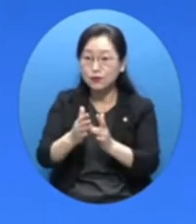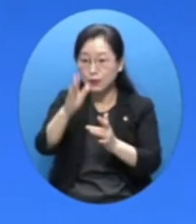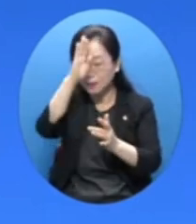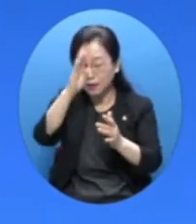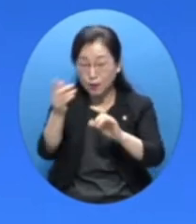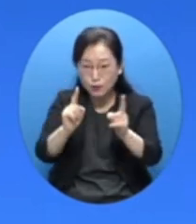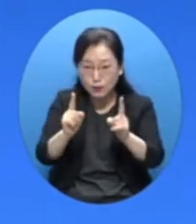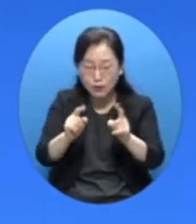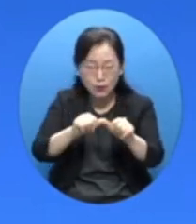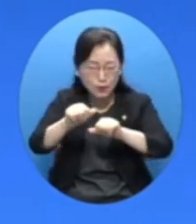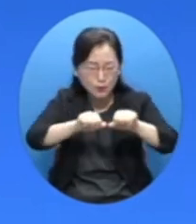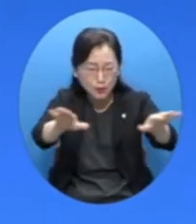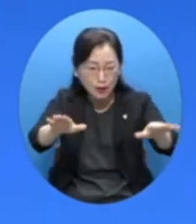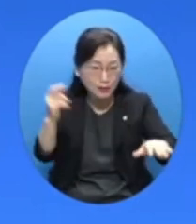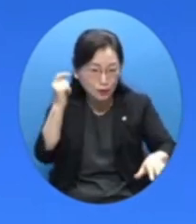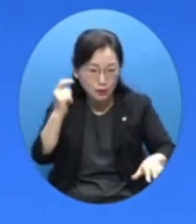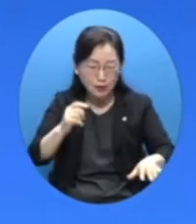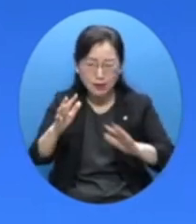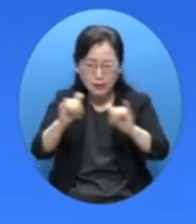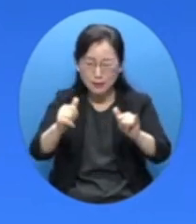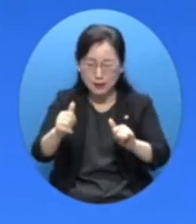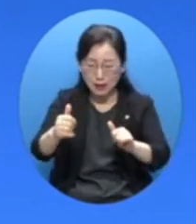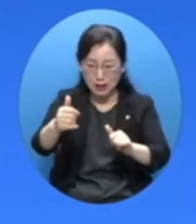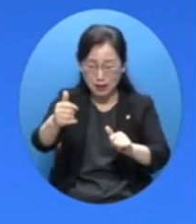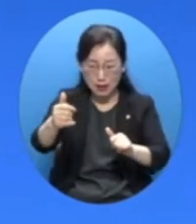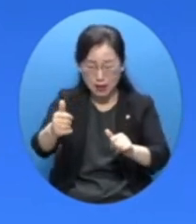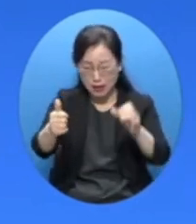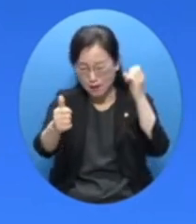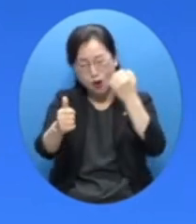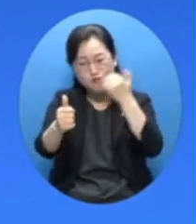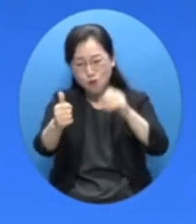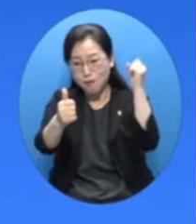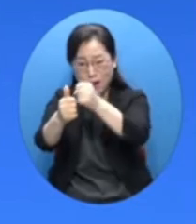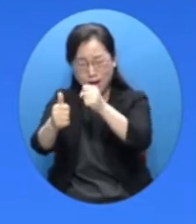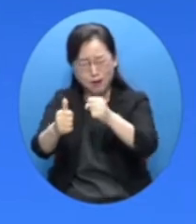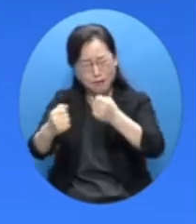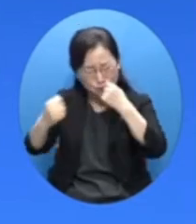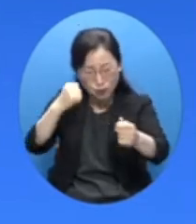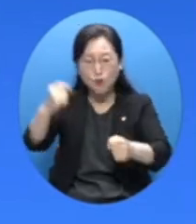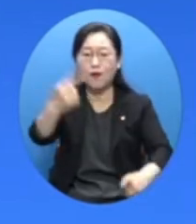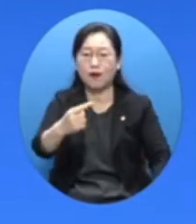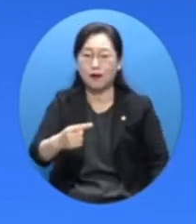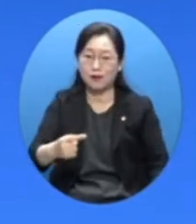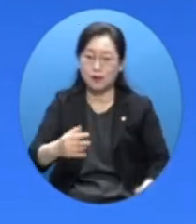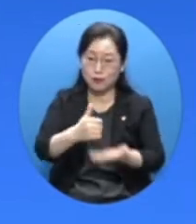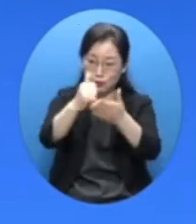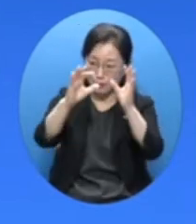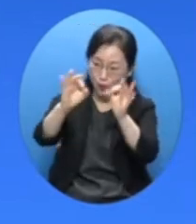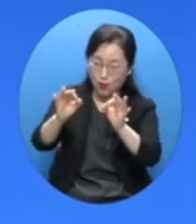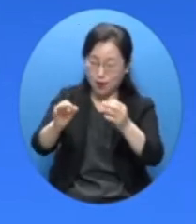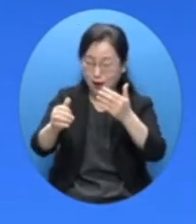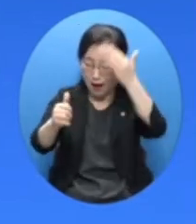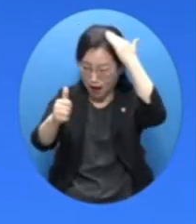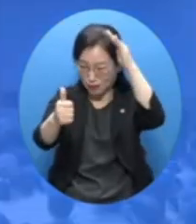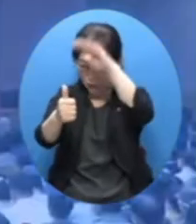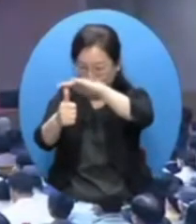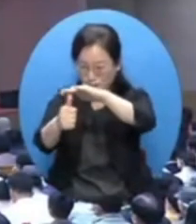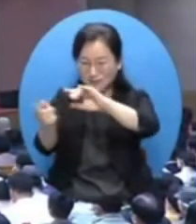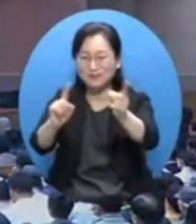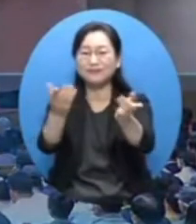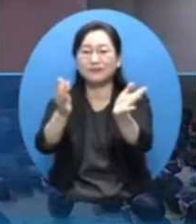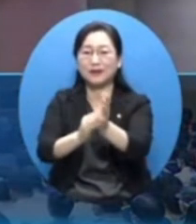병원 얘기를 듣고 사람들에게 돌에 맞아 죽을 각오라고 예수님께 달려 나왔습니다 그때 주님이 그에게 안수하여 병을 고쳤습니다